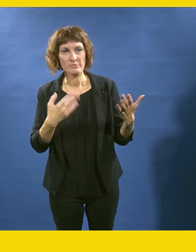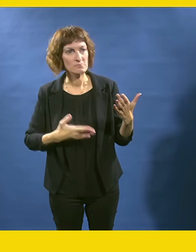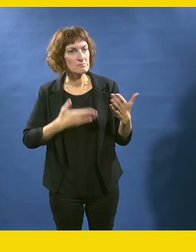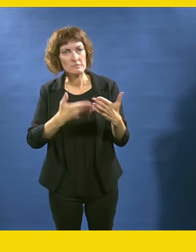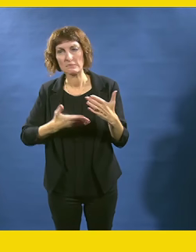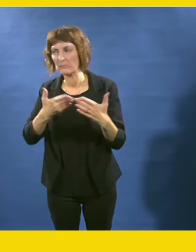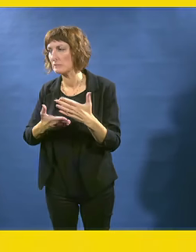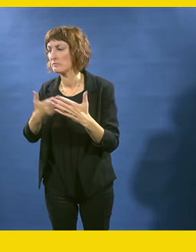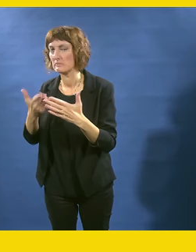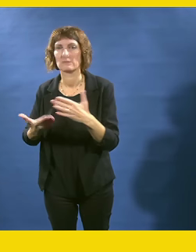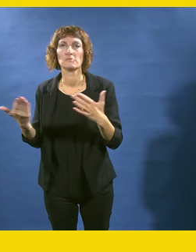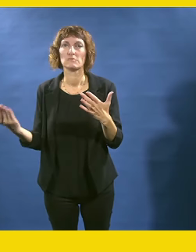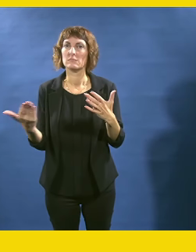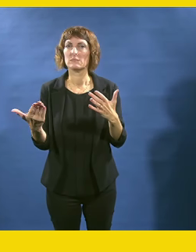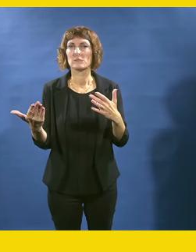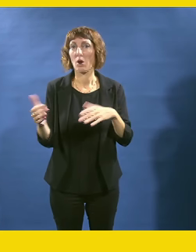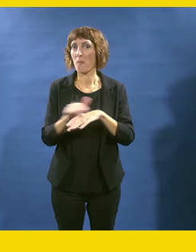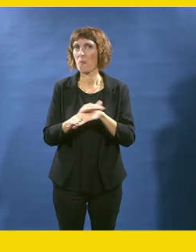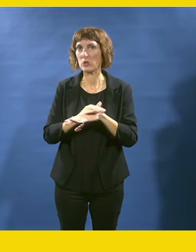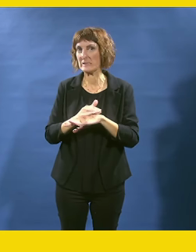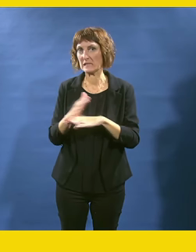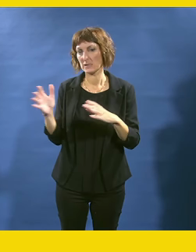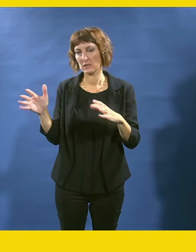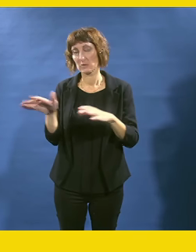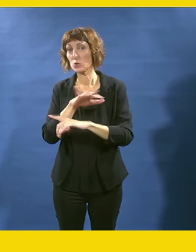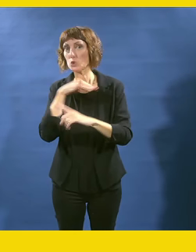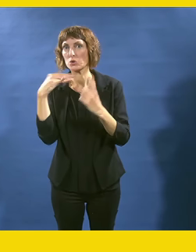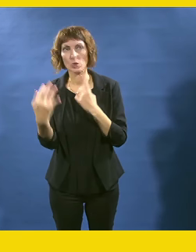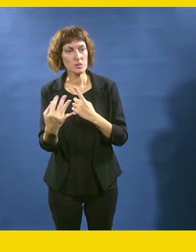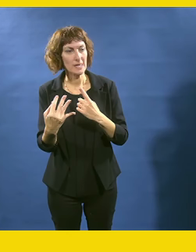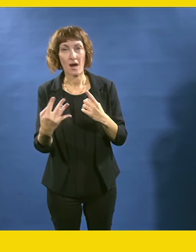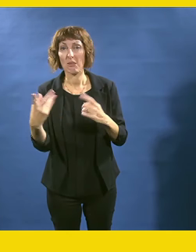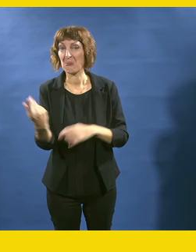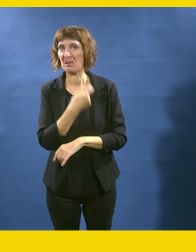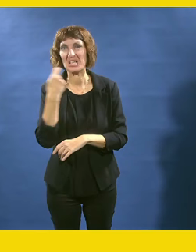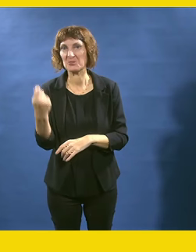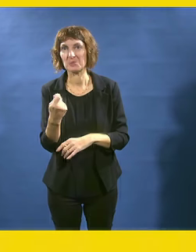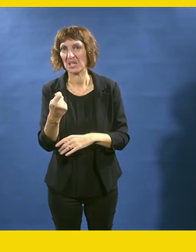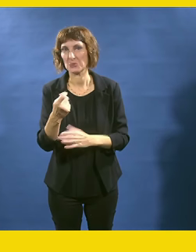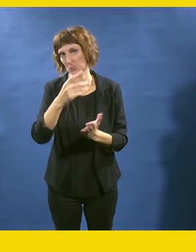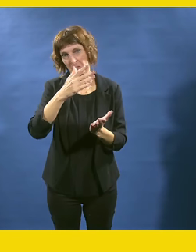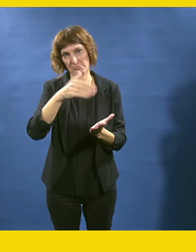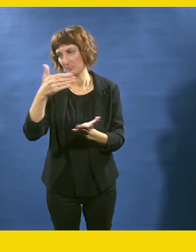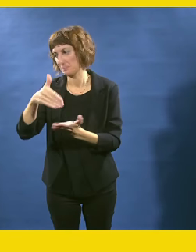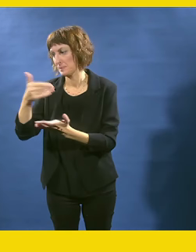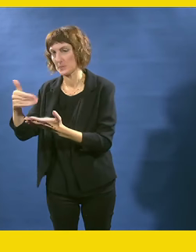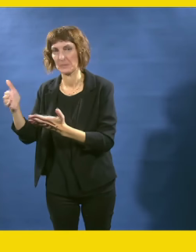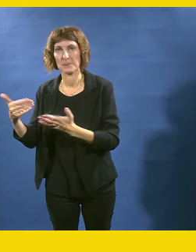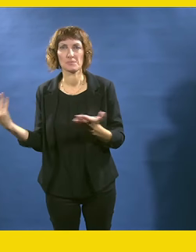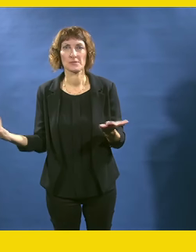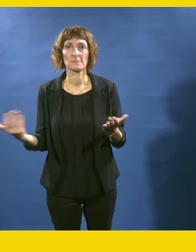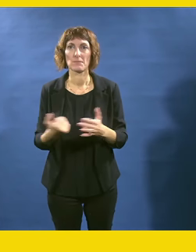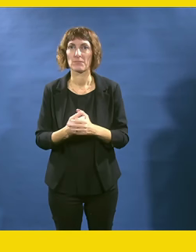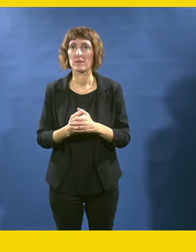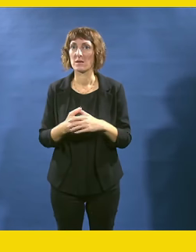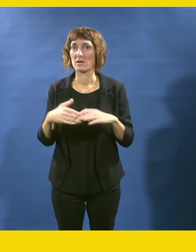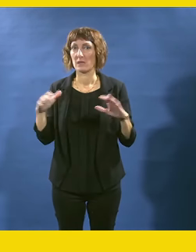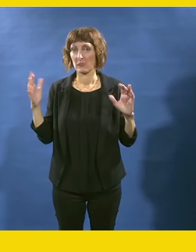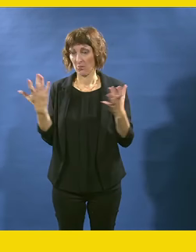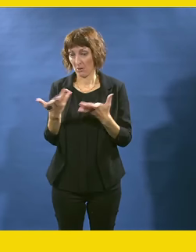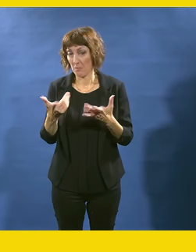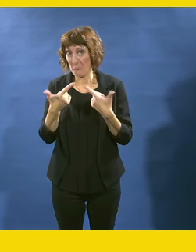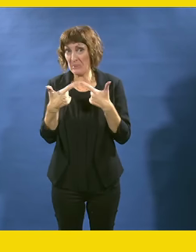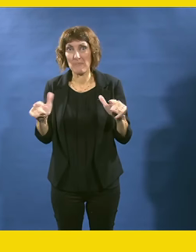Die Bandbreite reicht individuellen Einschränkungen der Freiheit bis hin zu ihrem Ausschluss